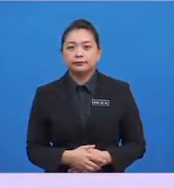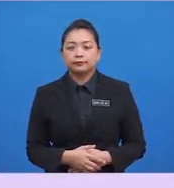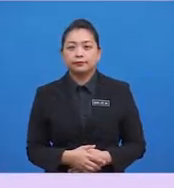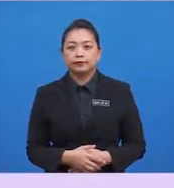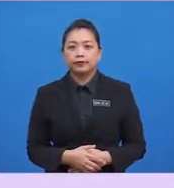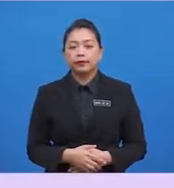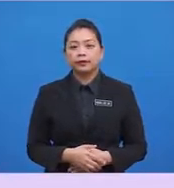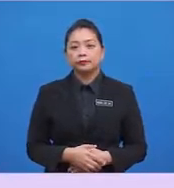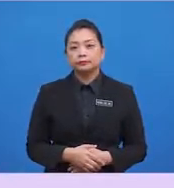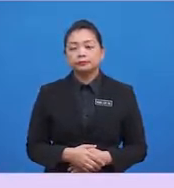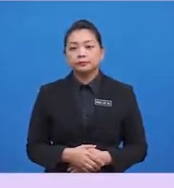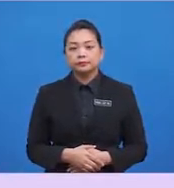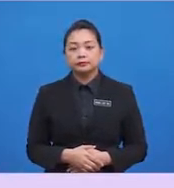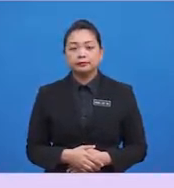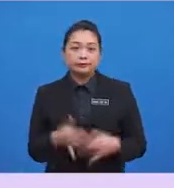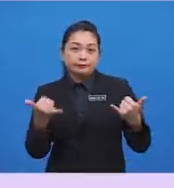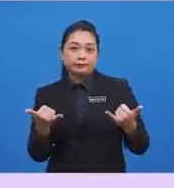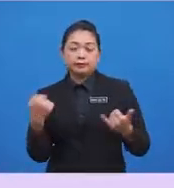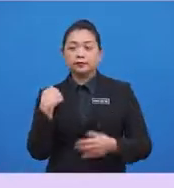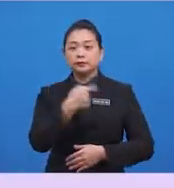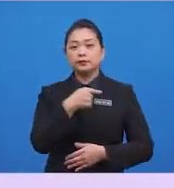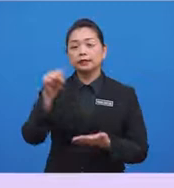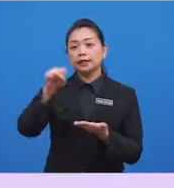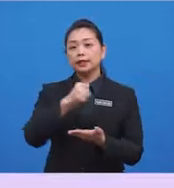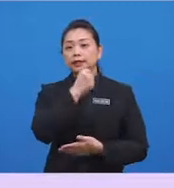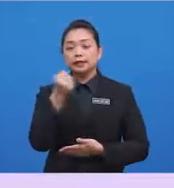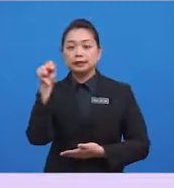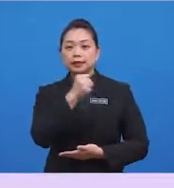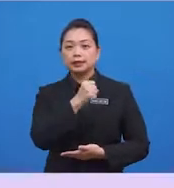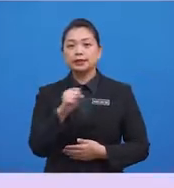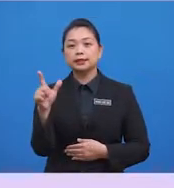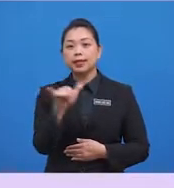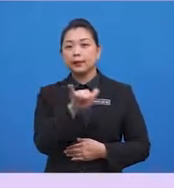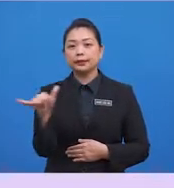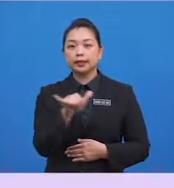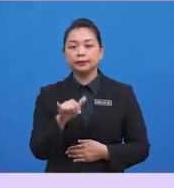Murid semua, jom kita menyanyi bersama-sama. Semoga terhibur ya murid-murid.